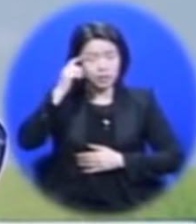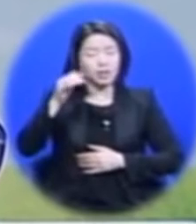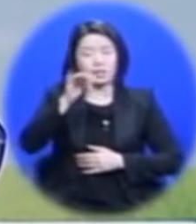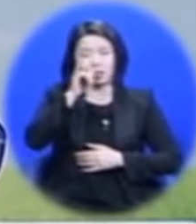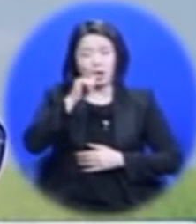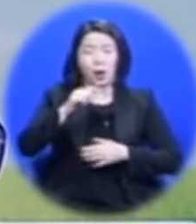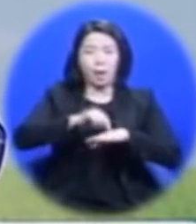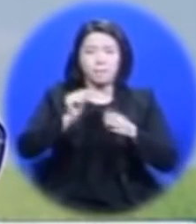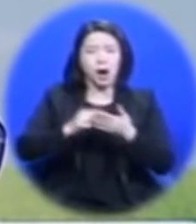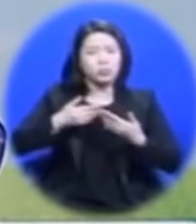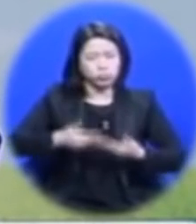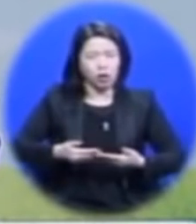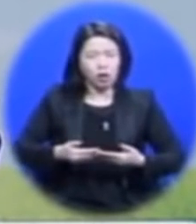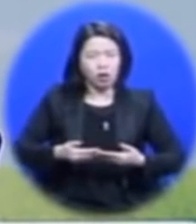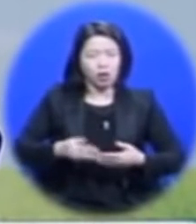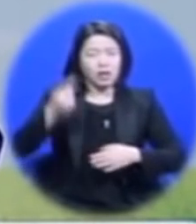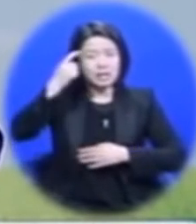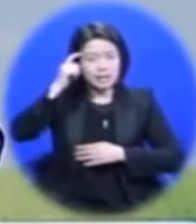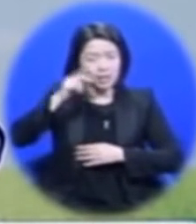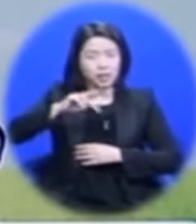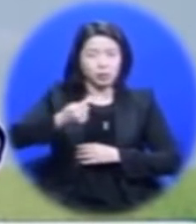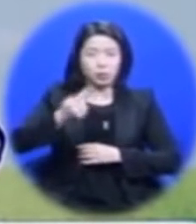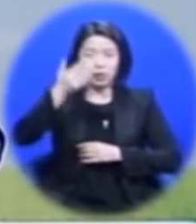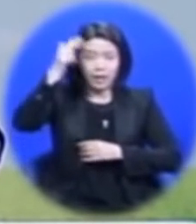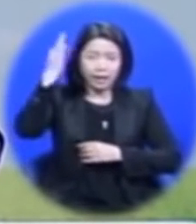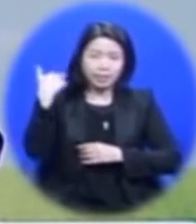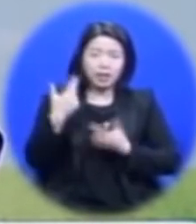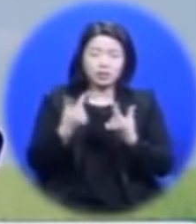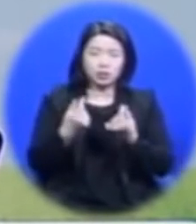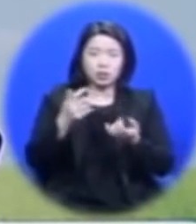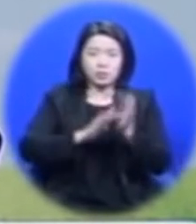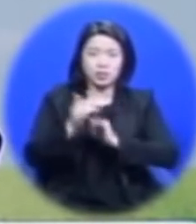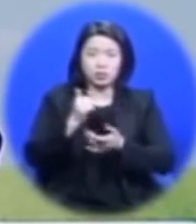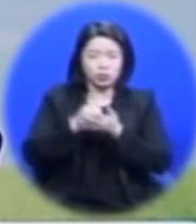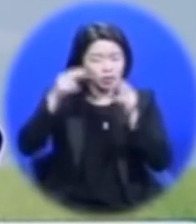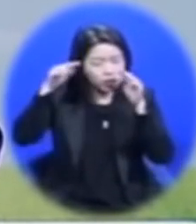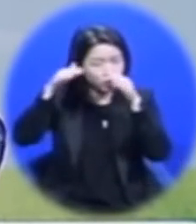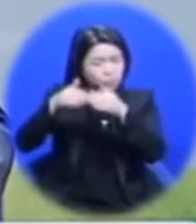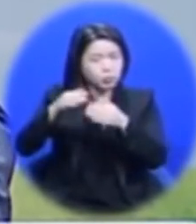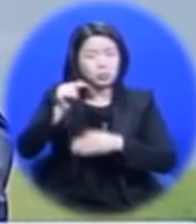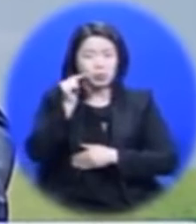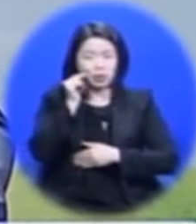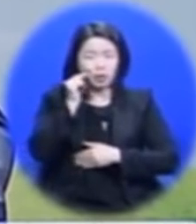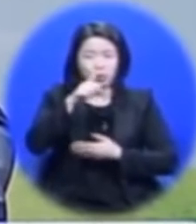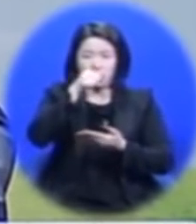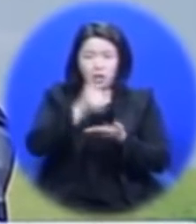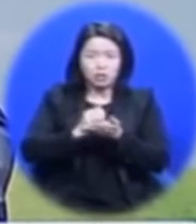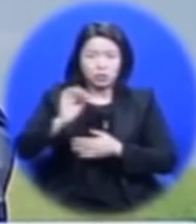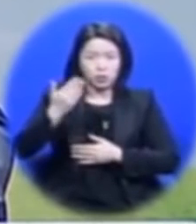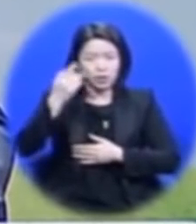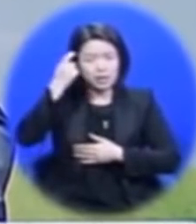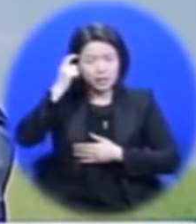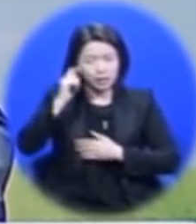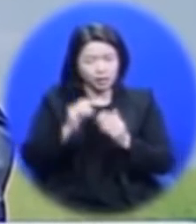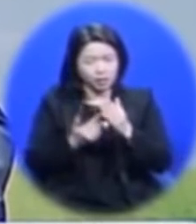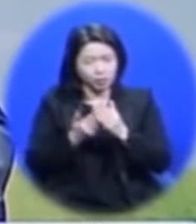마음이 무겁다. 생각도 전처럼 예수님께 집중하지 못하고 죄된 생각들이